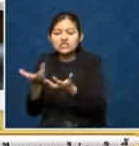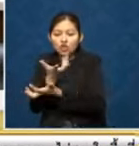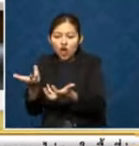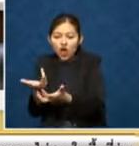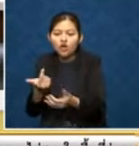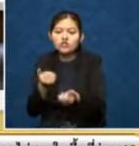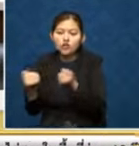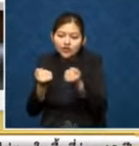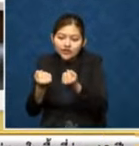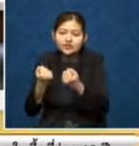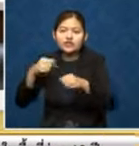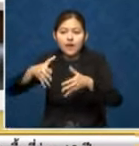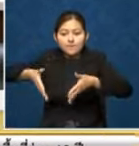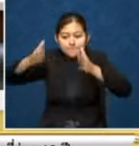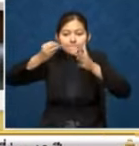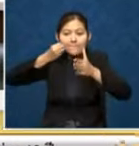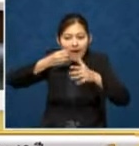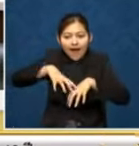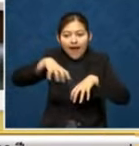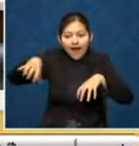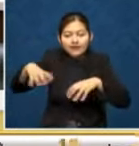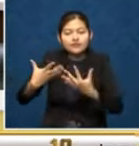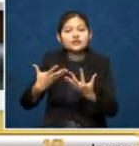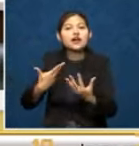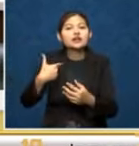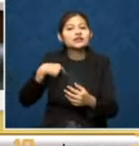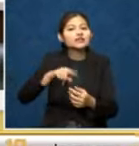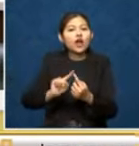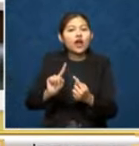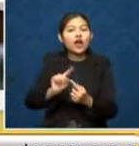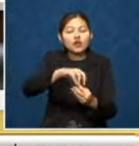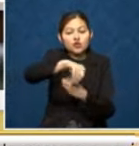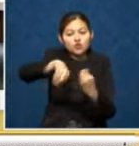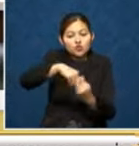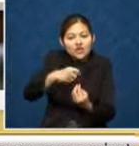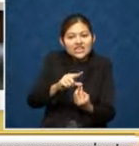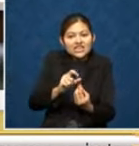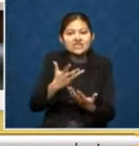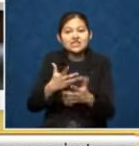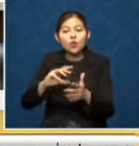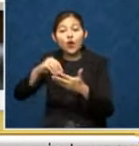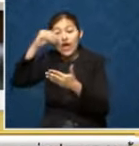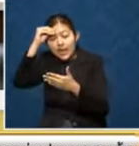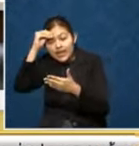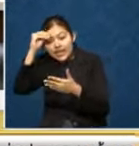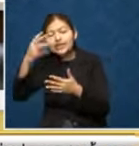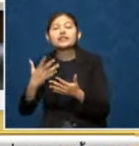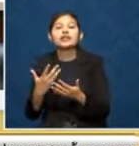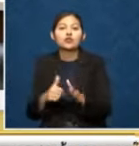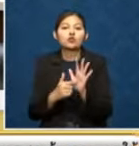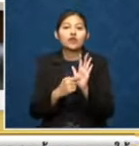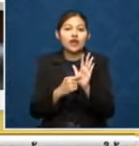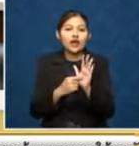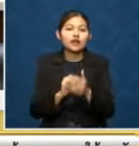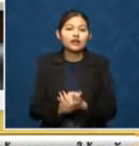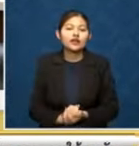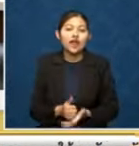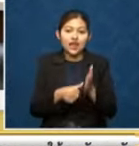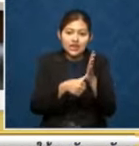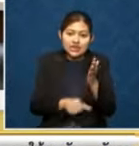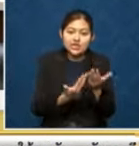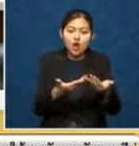บ้านซื้อคอนโดเพื่อมาทำธุรกิจประกอบอาชีพหรือใช้ในการศึกษาเป็นต้นโดยปัญหานิสินครัว